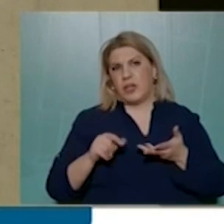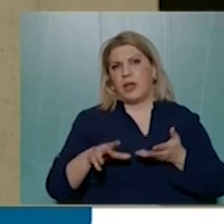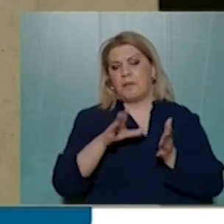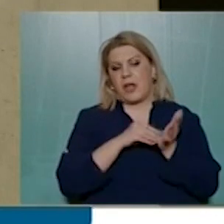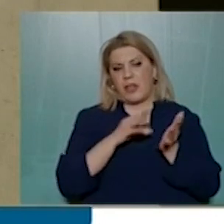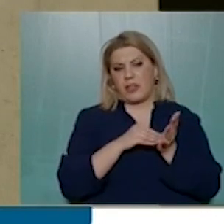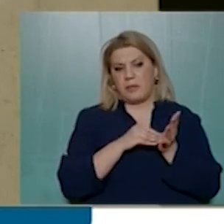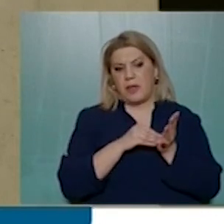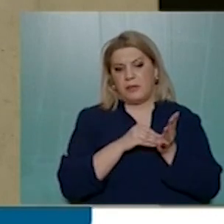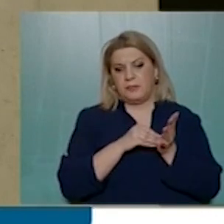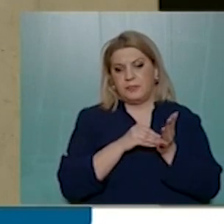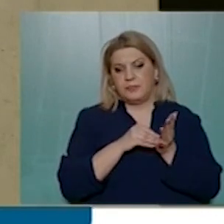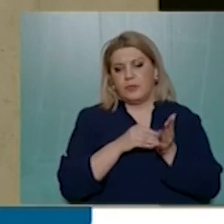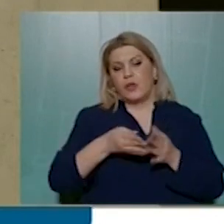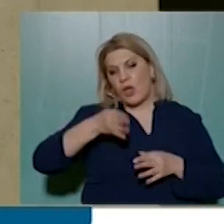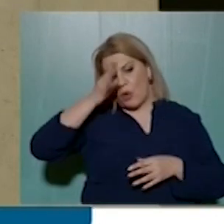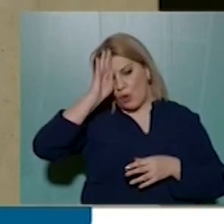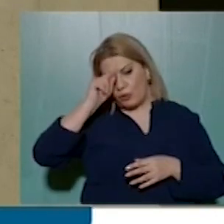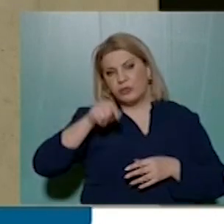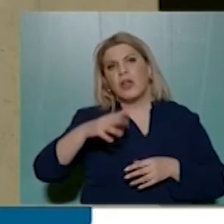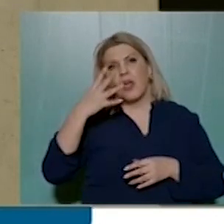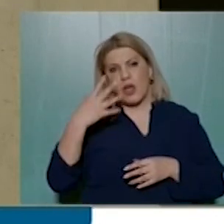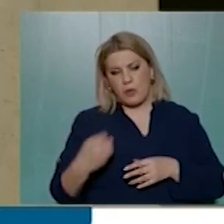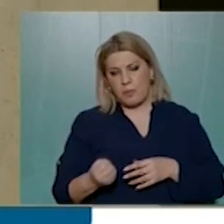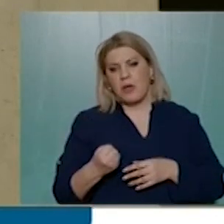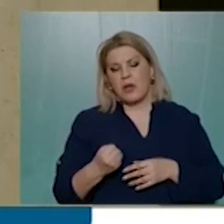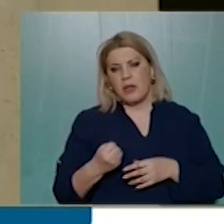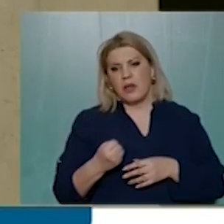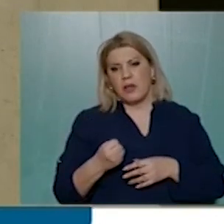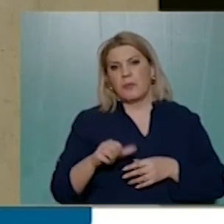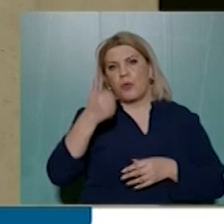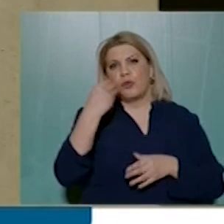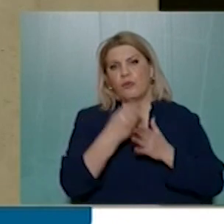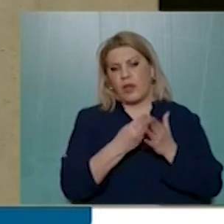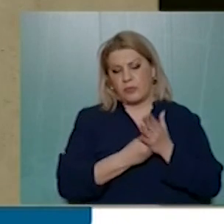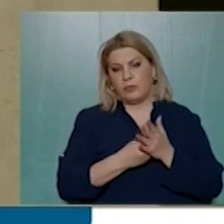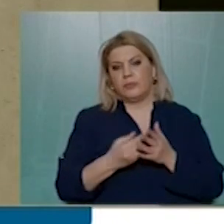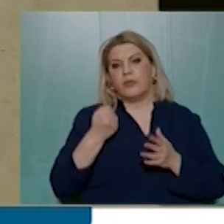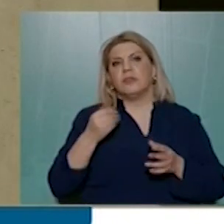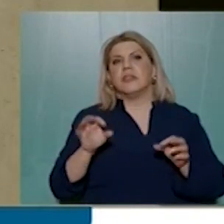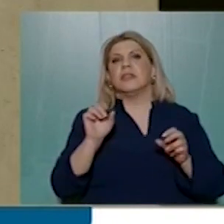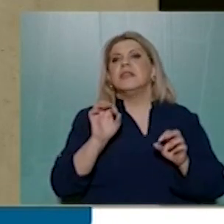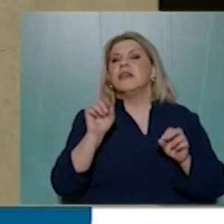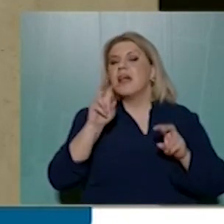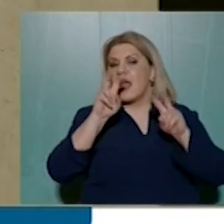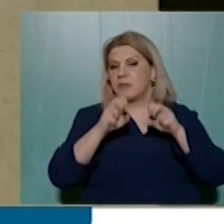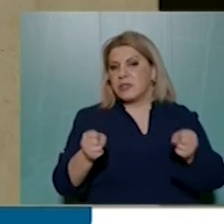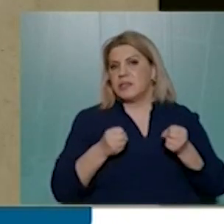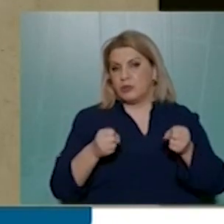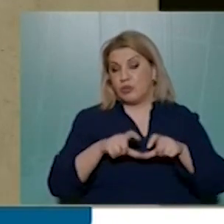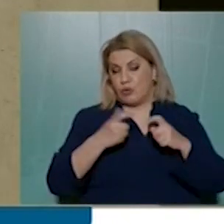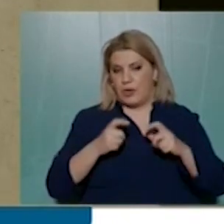παράδειγμα με το γεγονός ότι έχουμε μείνει ακόμα στον πρωτοβάθμιο προσεισμικό έλεγχο αυτή στα